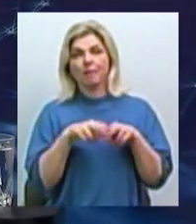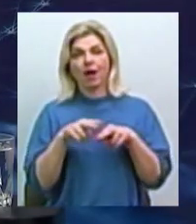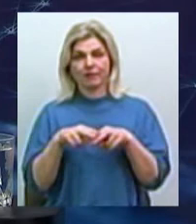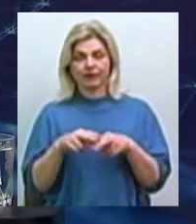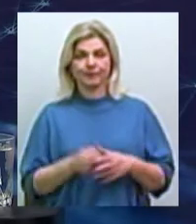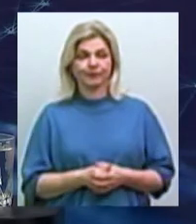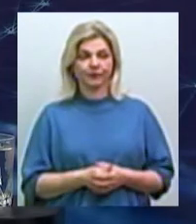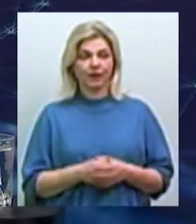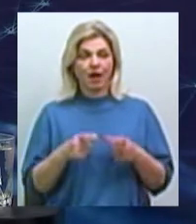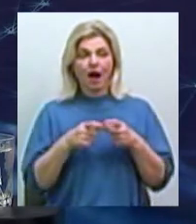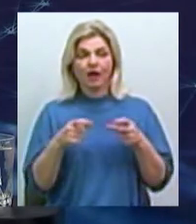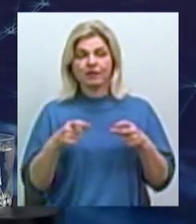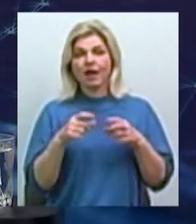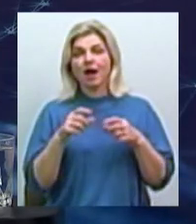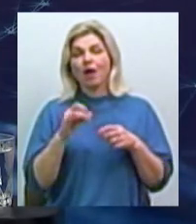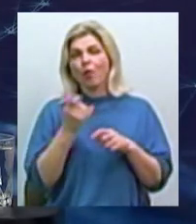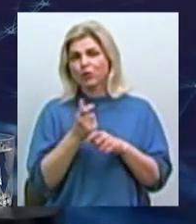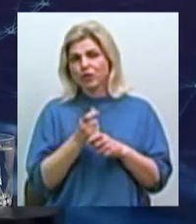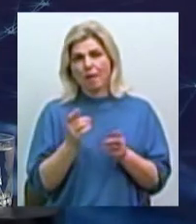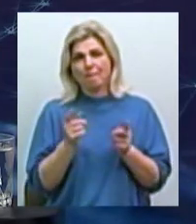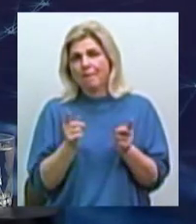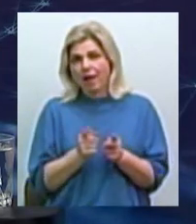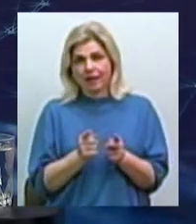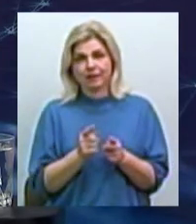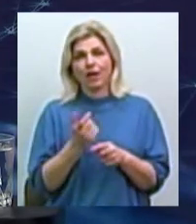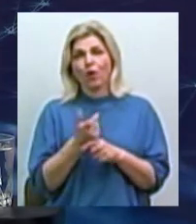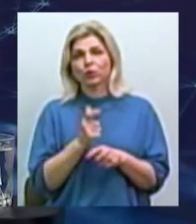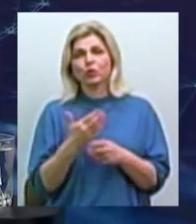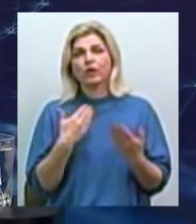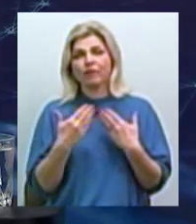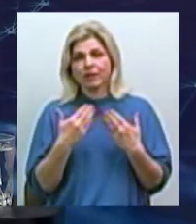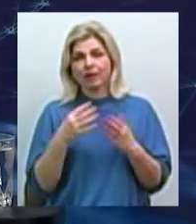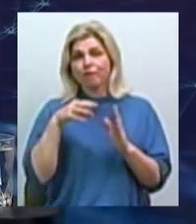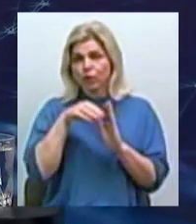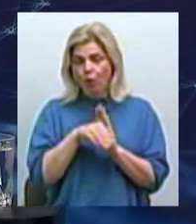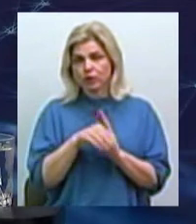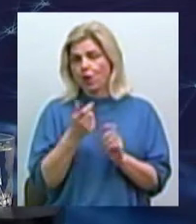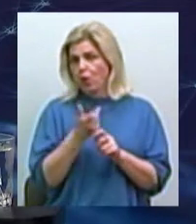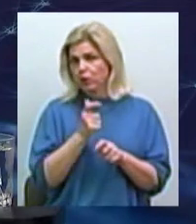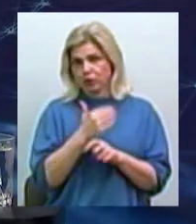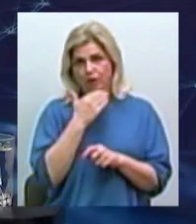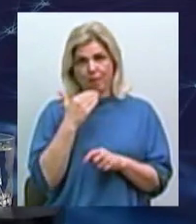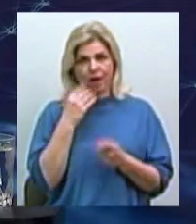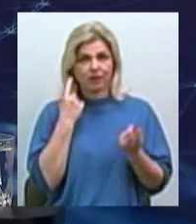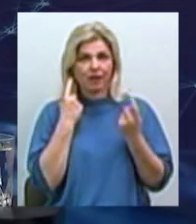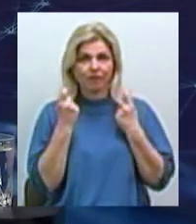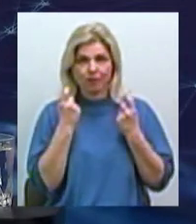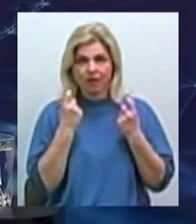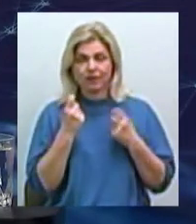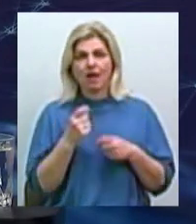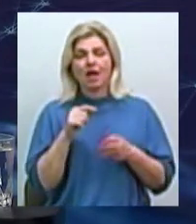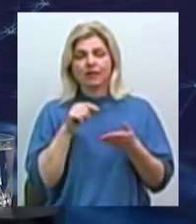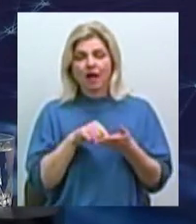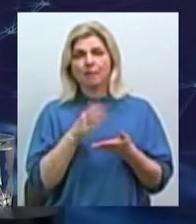ID-картка, вона зовсім маленька і до неї вноситься дуже багато інформації. Наразі там містяться